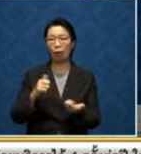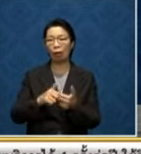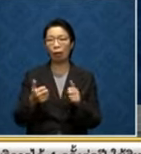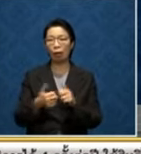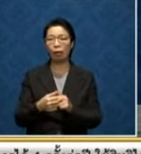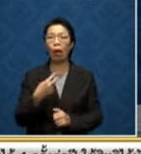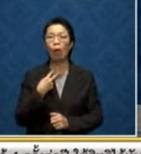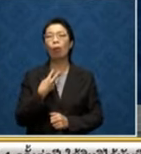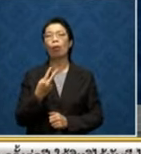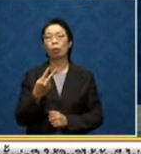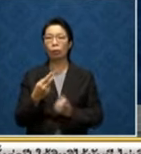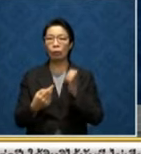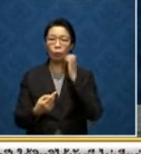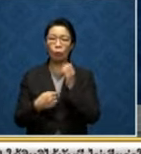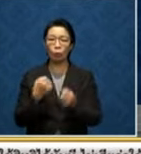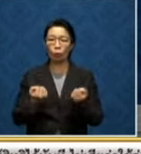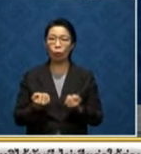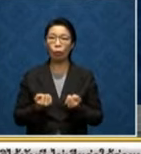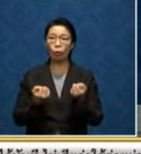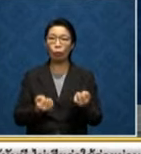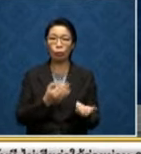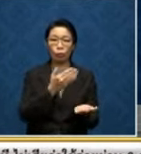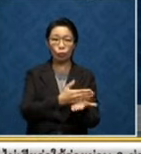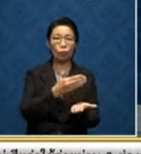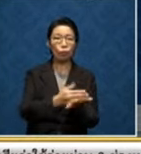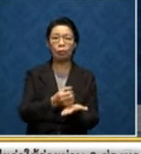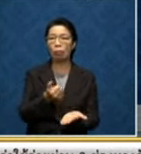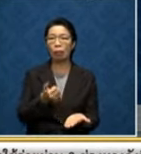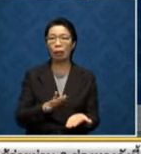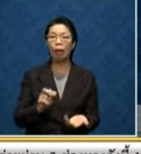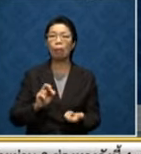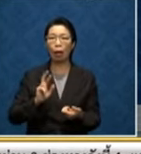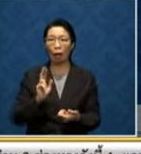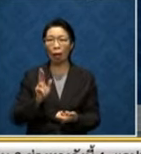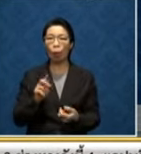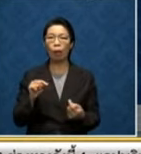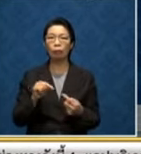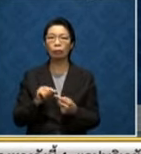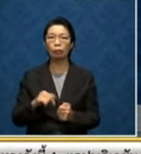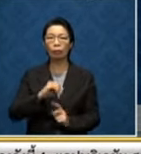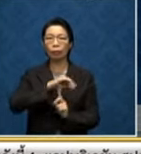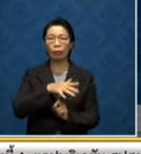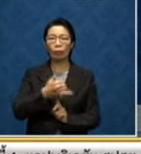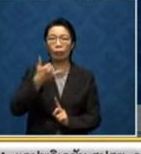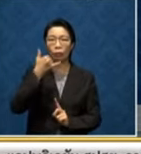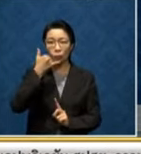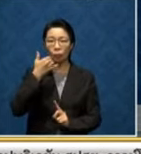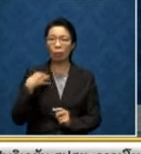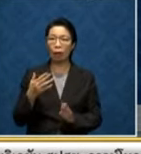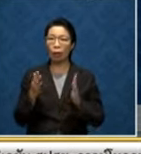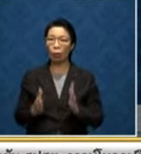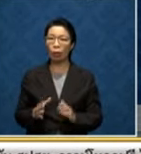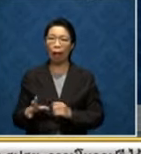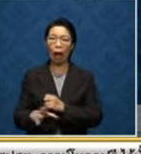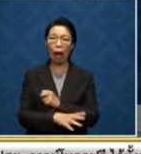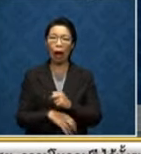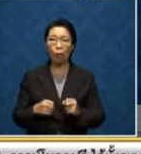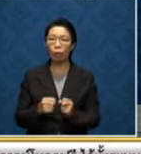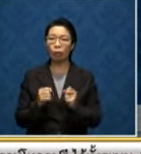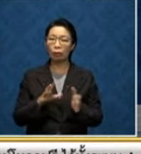ความจริงว่าที่ว่าไม่จอดระหว่างทางเนี่ยครับเพราะเคยเกิดกรณีนะครับการปล้นชิงทรัพย์ชิงรถและลักพาตัวนะครับระหว่างเส้นทาง